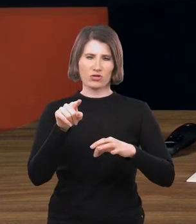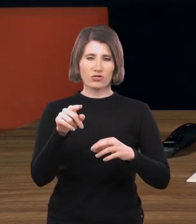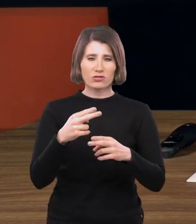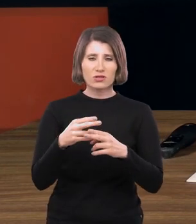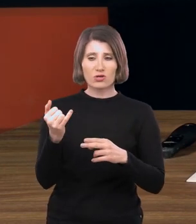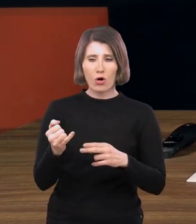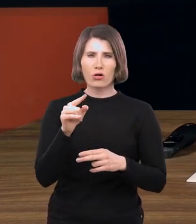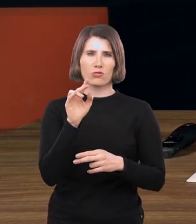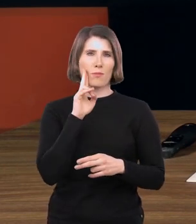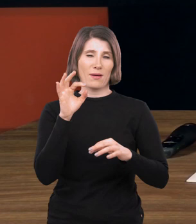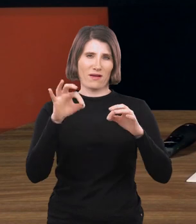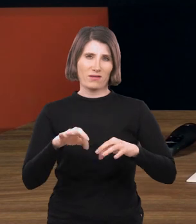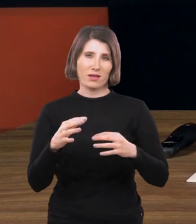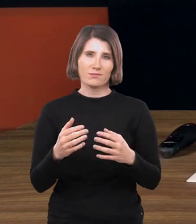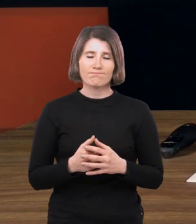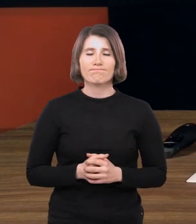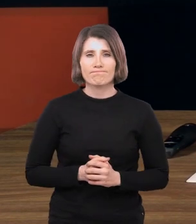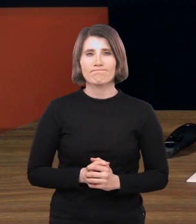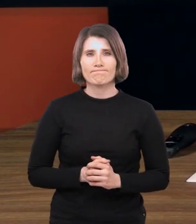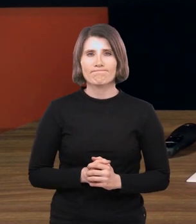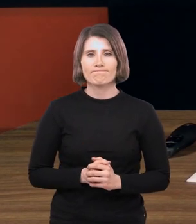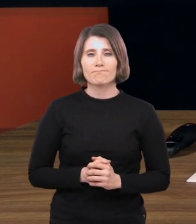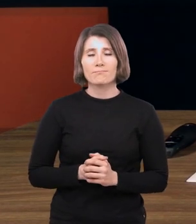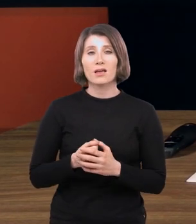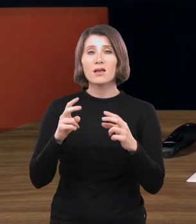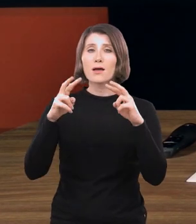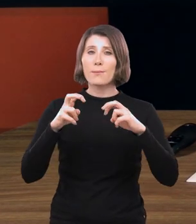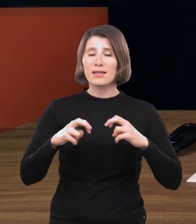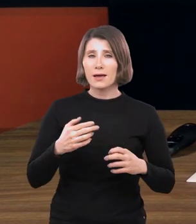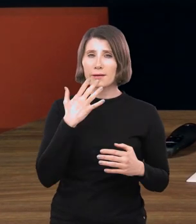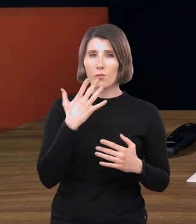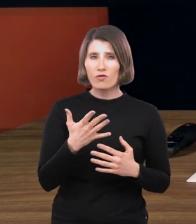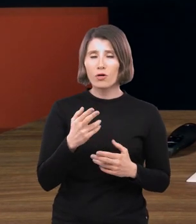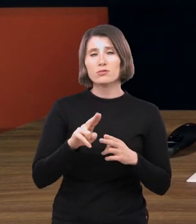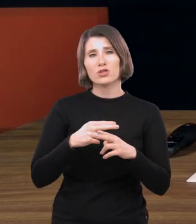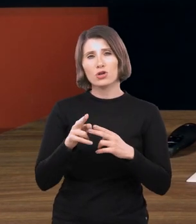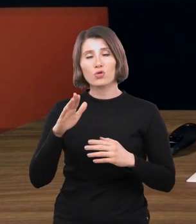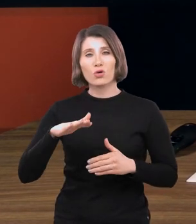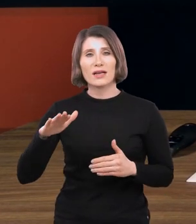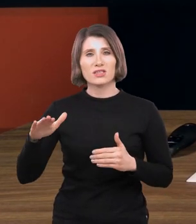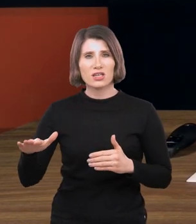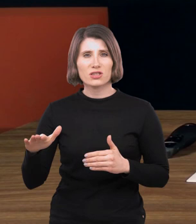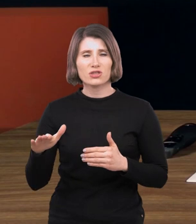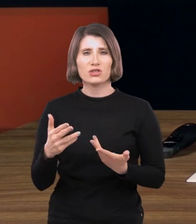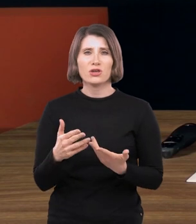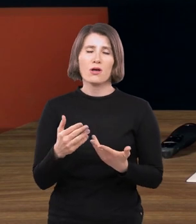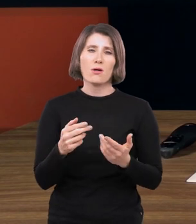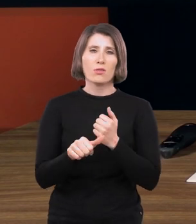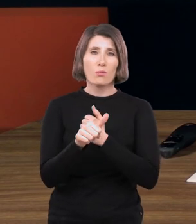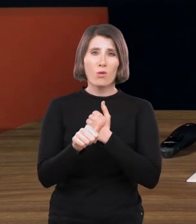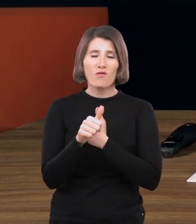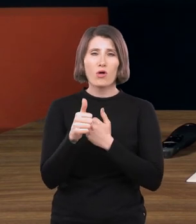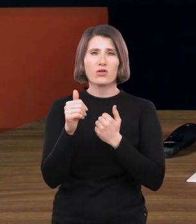dziecka. Badania dowodzą temu, że u niektórych dzieci źródłem zaburzeń mogą być